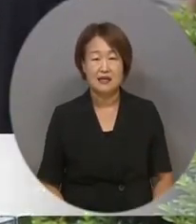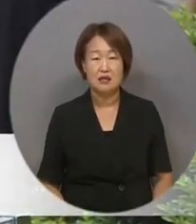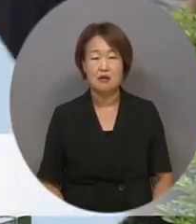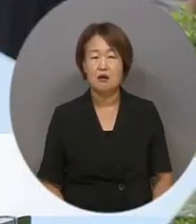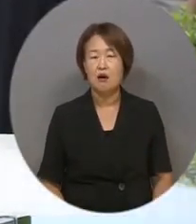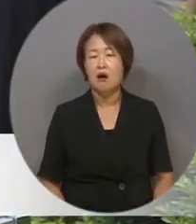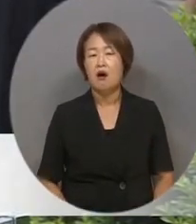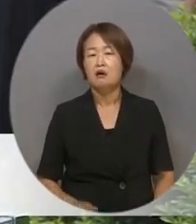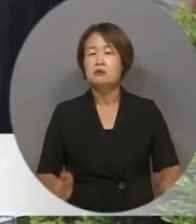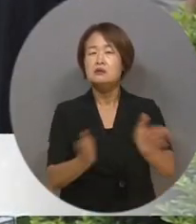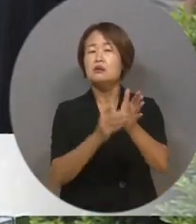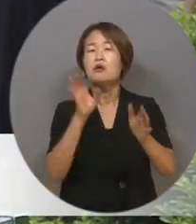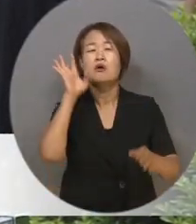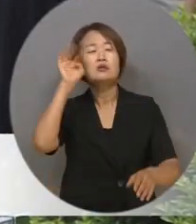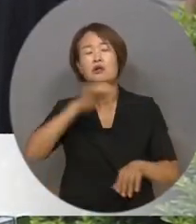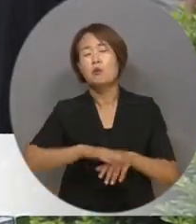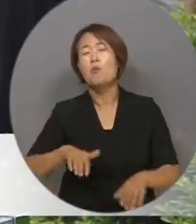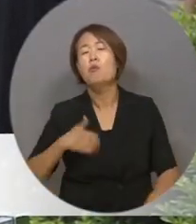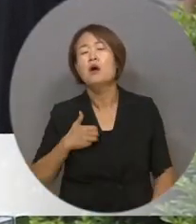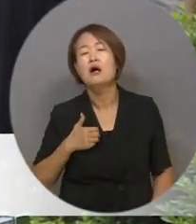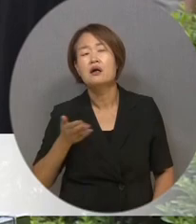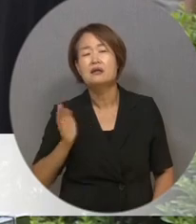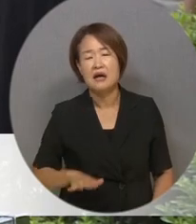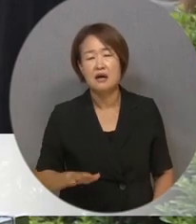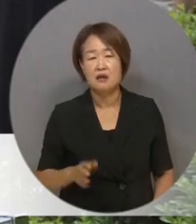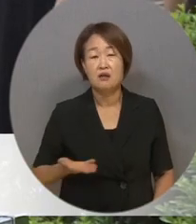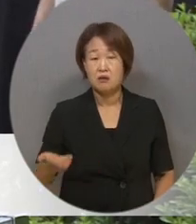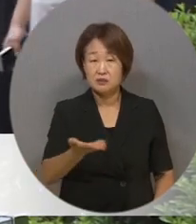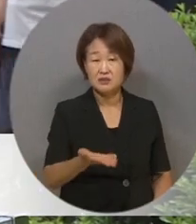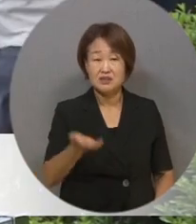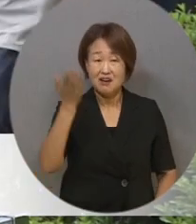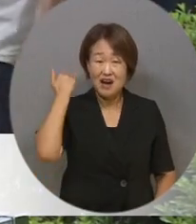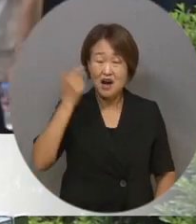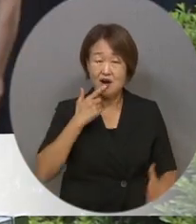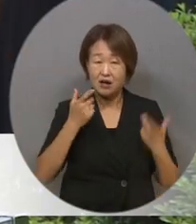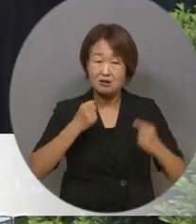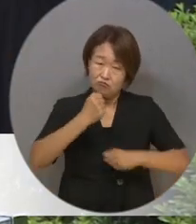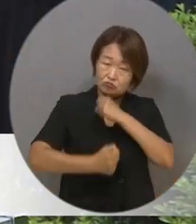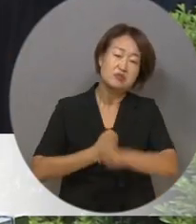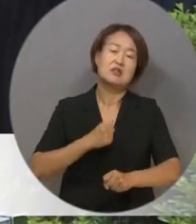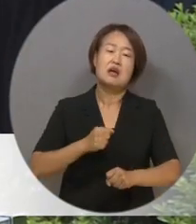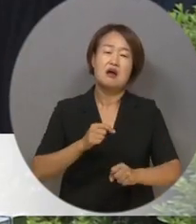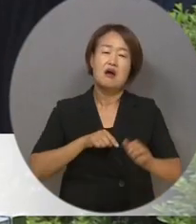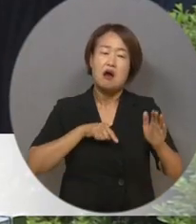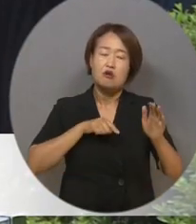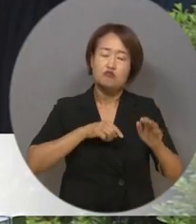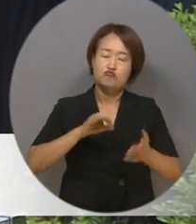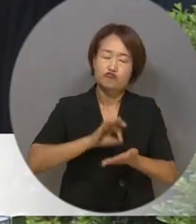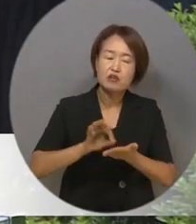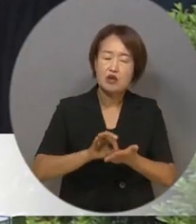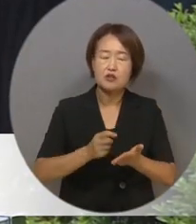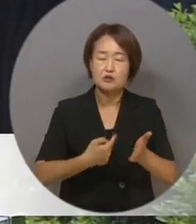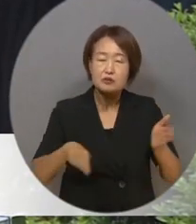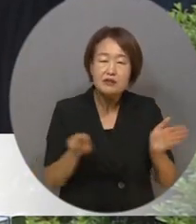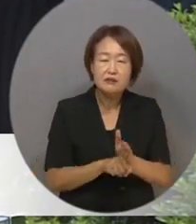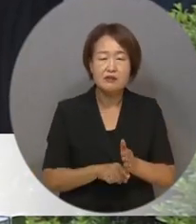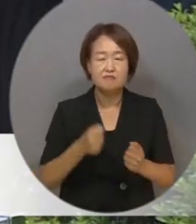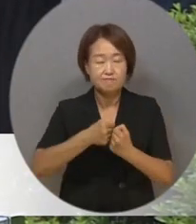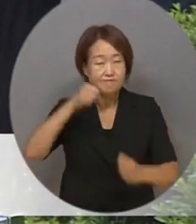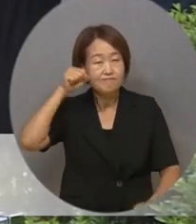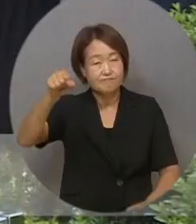언제 끝날지 모르겠지만 여러분들이 이전과 같이 자유스럽게 이용할 수 있도록 끝까지